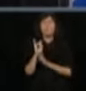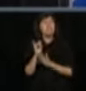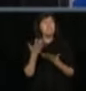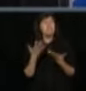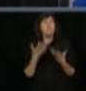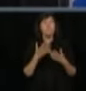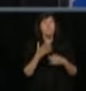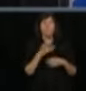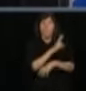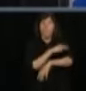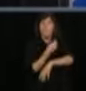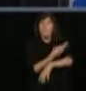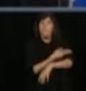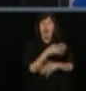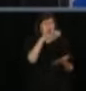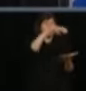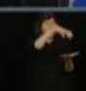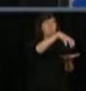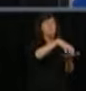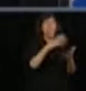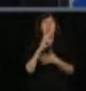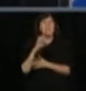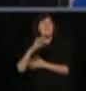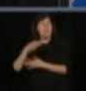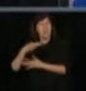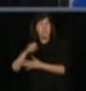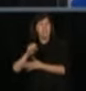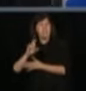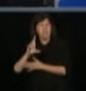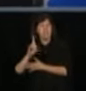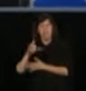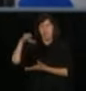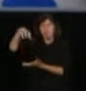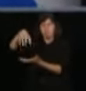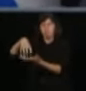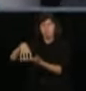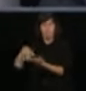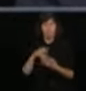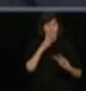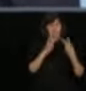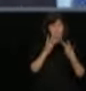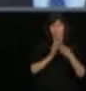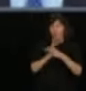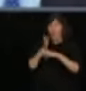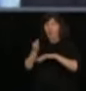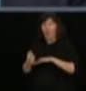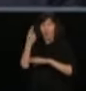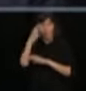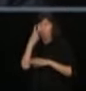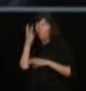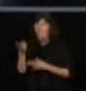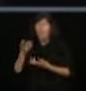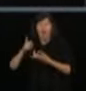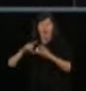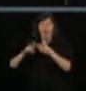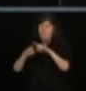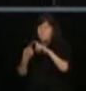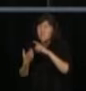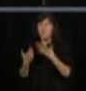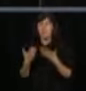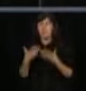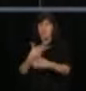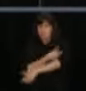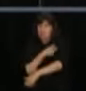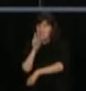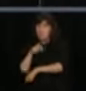un proche dans un CHSLD ou une résidence? Ou... Je pense qu'une des choses qu'il va falloir faire, c'est de regarder, puis c'est pour ça, je pense,